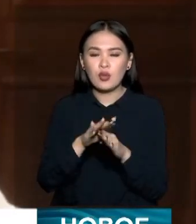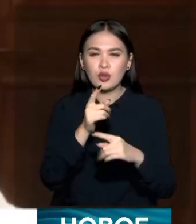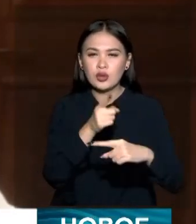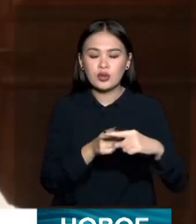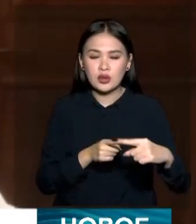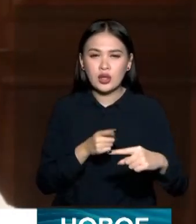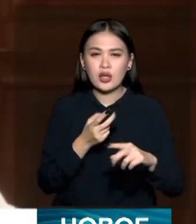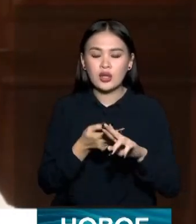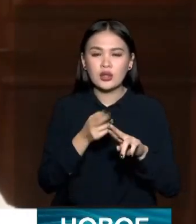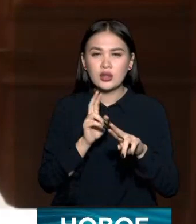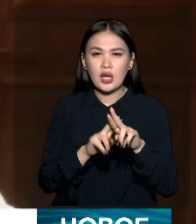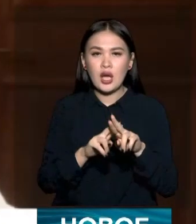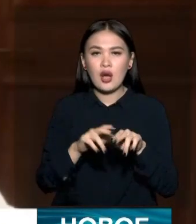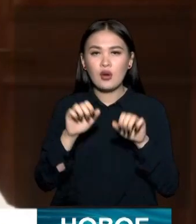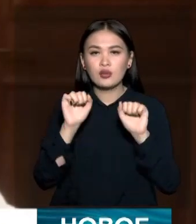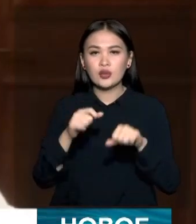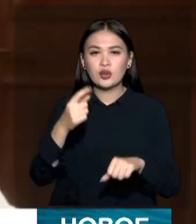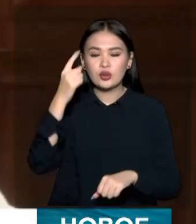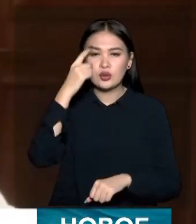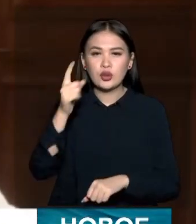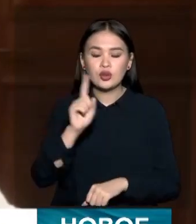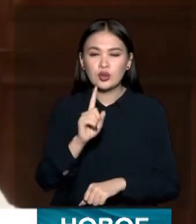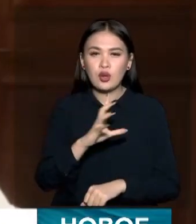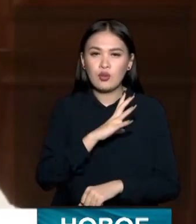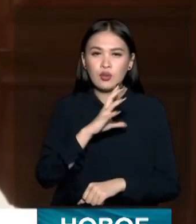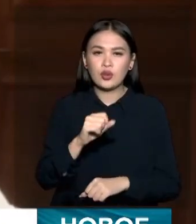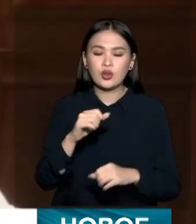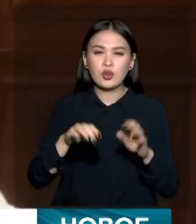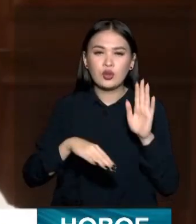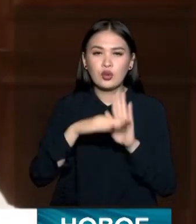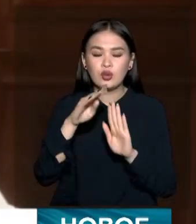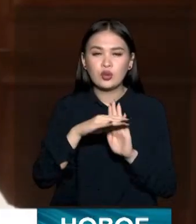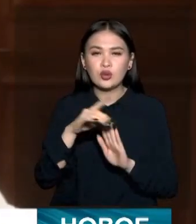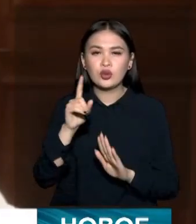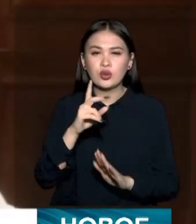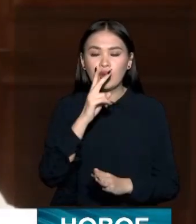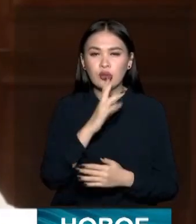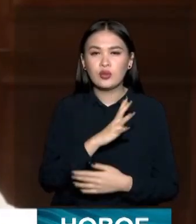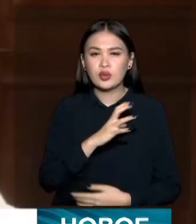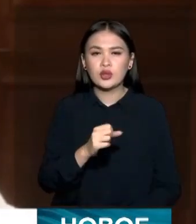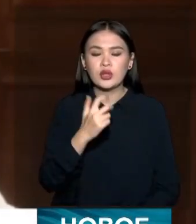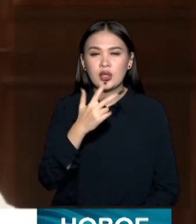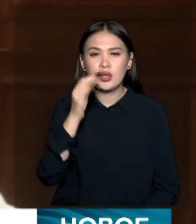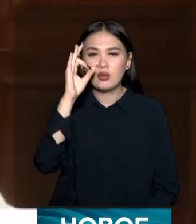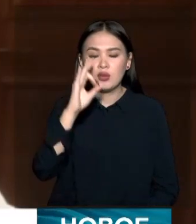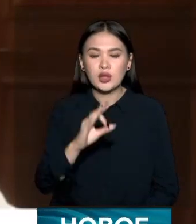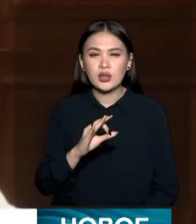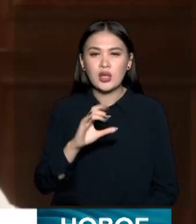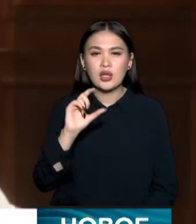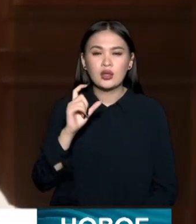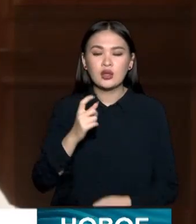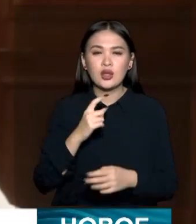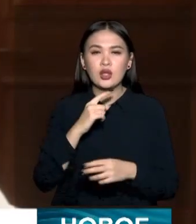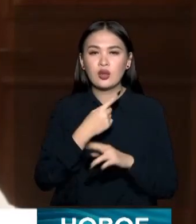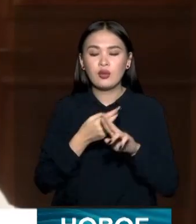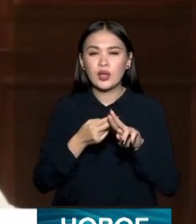Я думаю, за оставшиеся месяцы, может быть, что-нибудь нагонят, если, может быть, успеют выйти на 3% роста экономики. В общем,